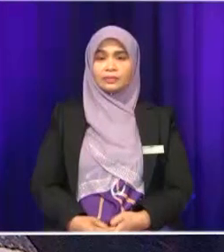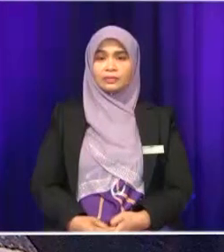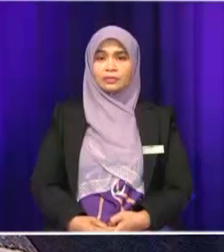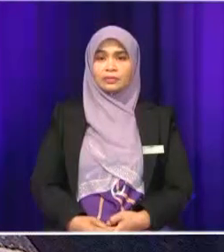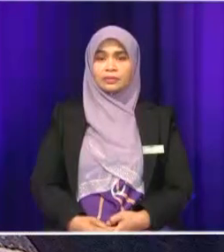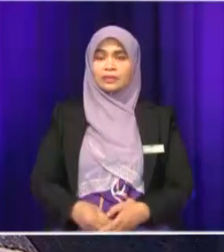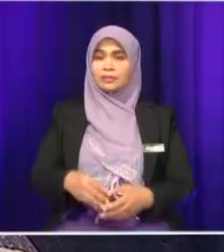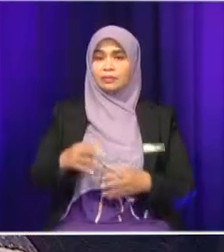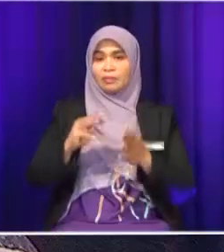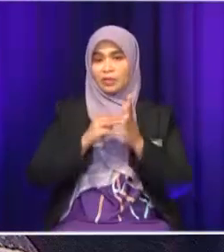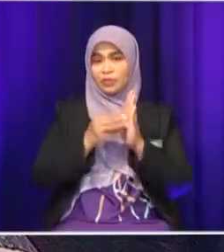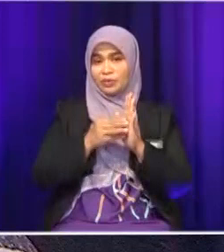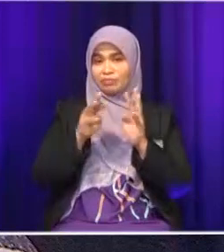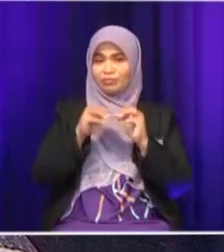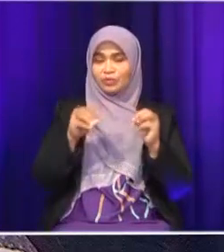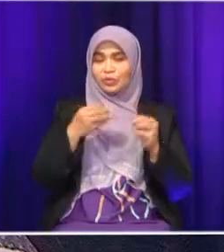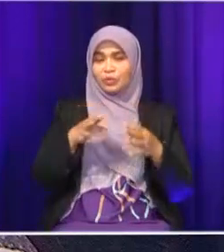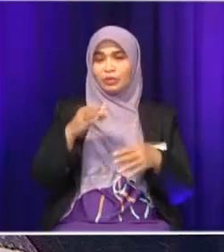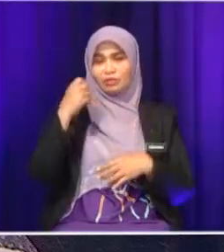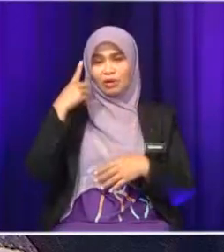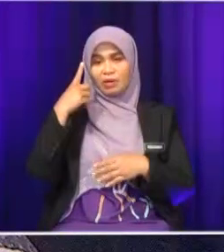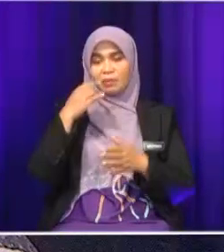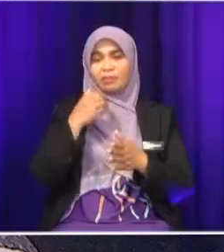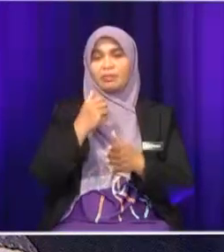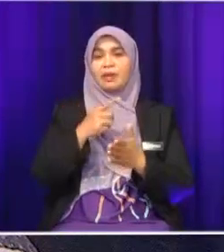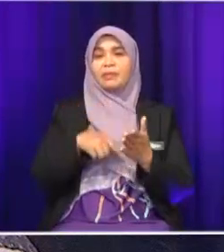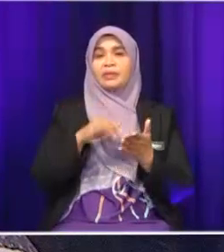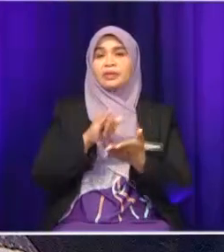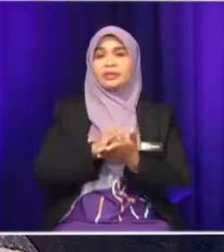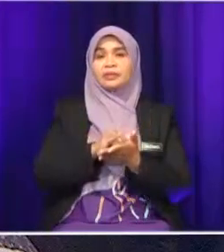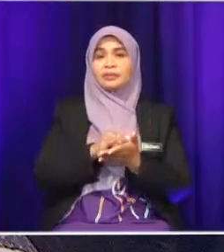sudah paham lah tentang Apa itu kaidah-mukus dan hasil-hasil